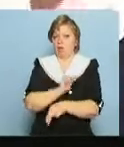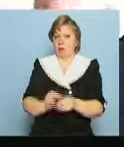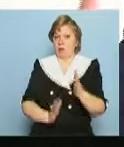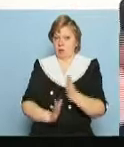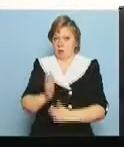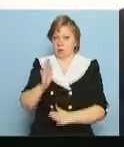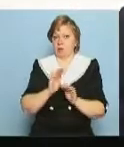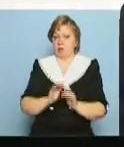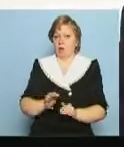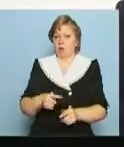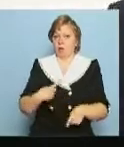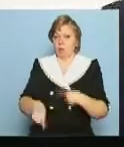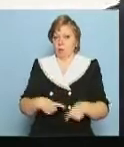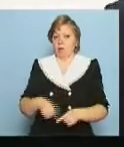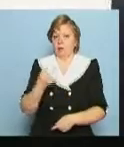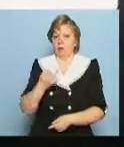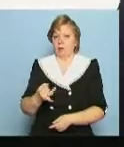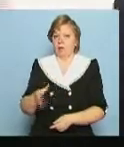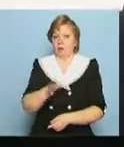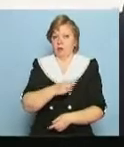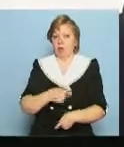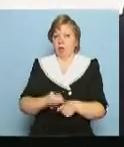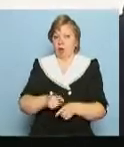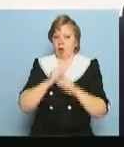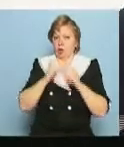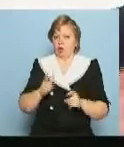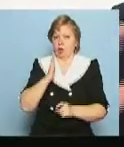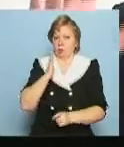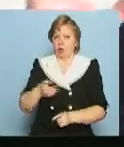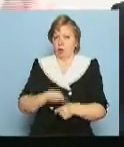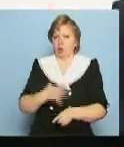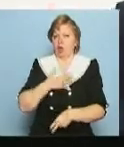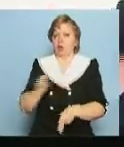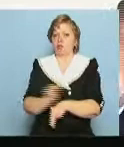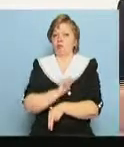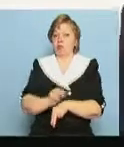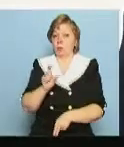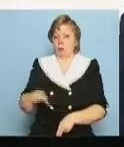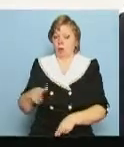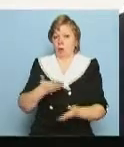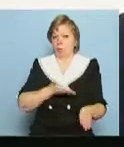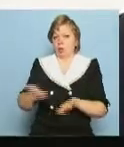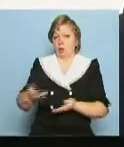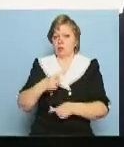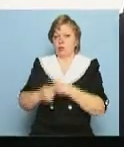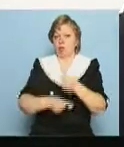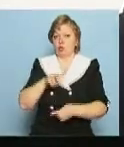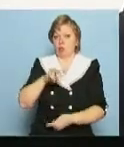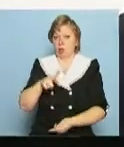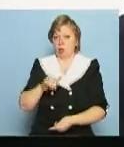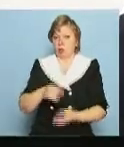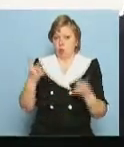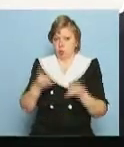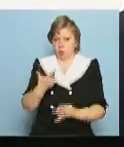более три четверти ребят это воспитанники нашей школы. Все, в следующую лигу выходите. Надо там эта смета